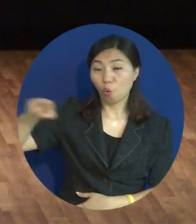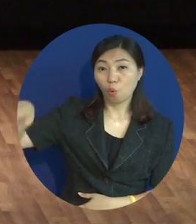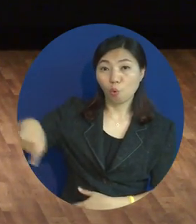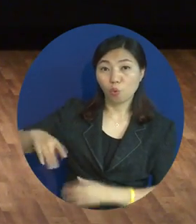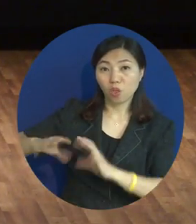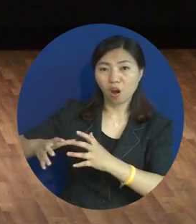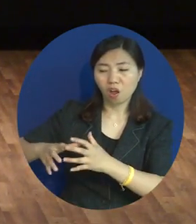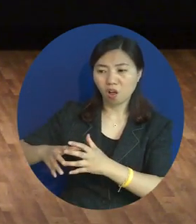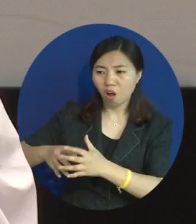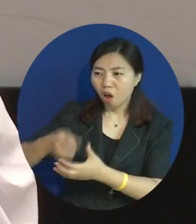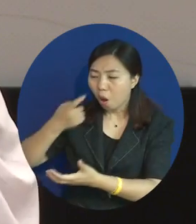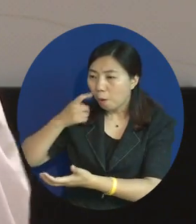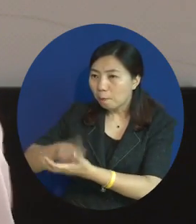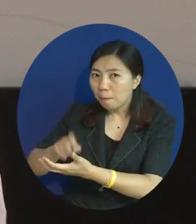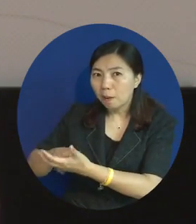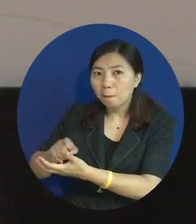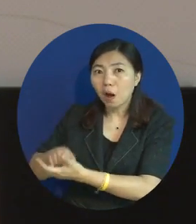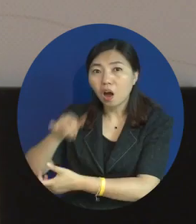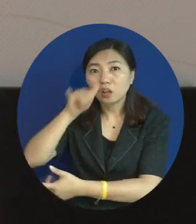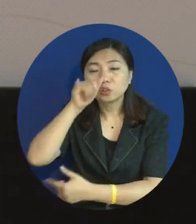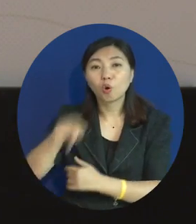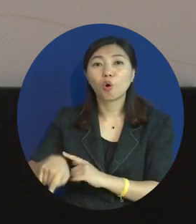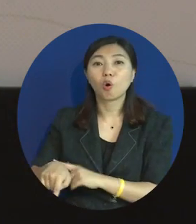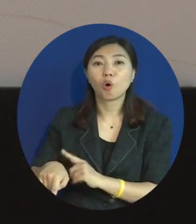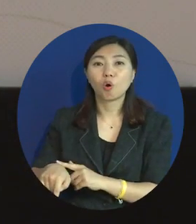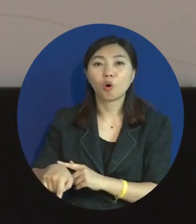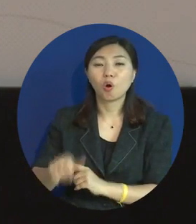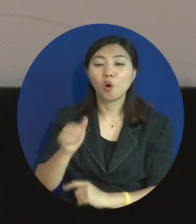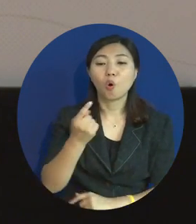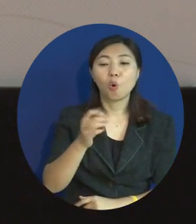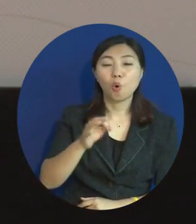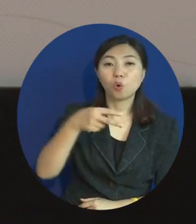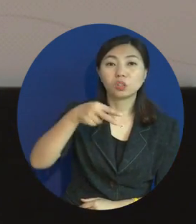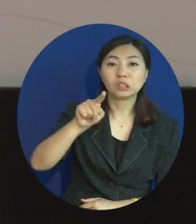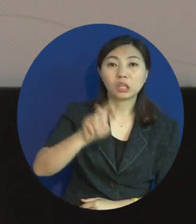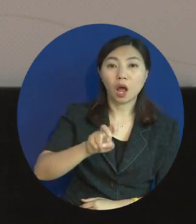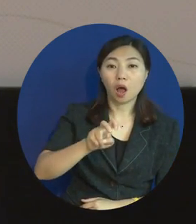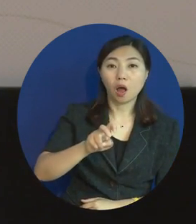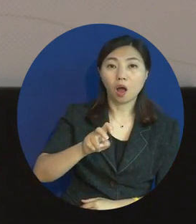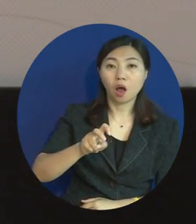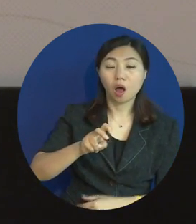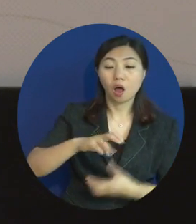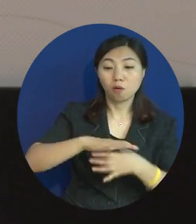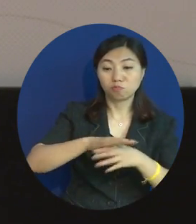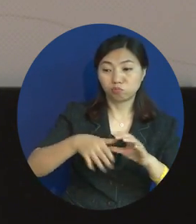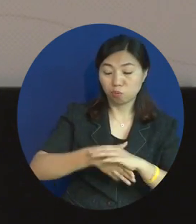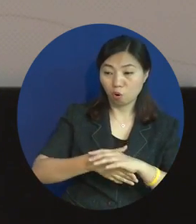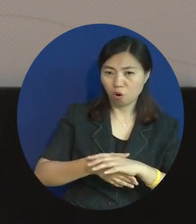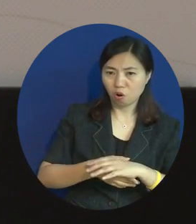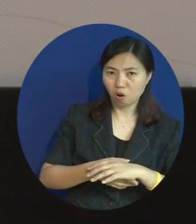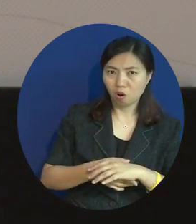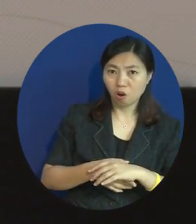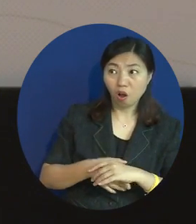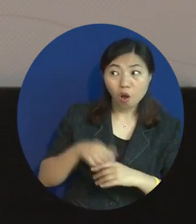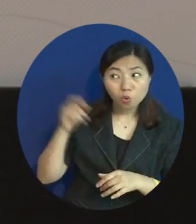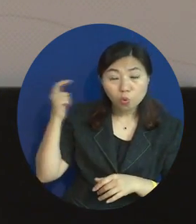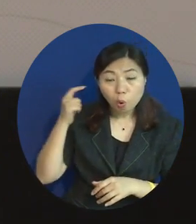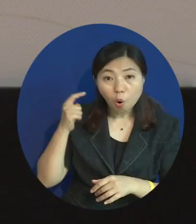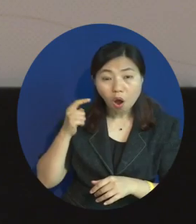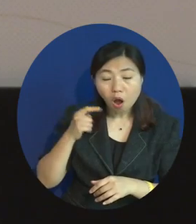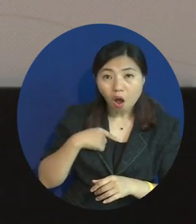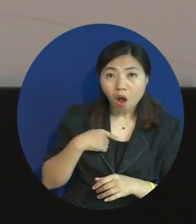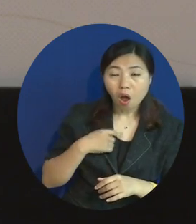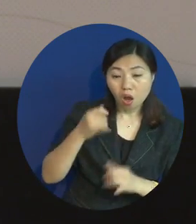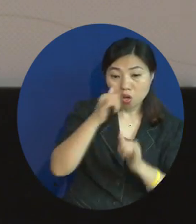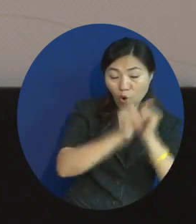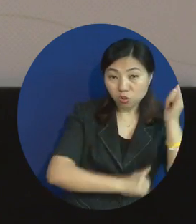됐어요. 홍산문명이라고. 그래, 거기 와서 내가 다 답사를 하거든요. 역사학자도 아닌데,